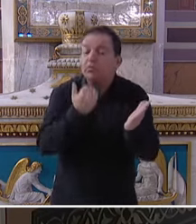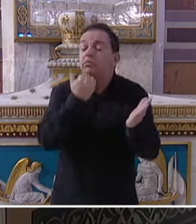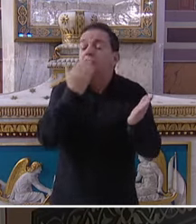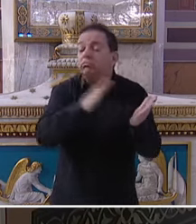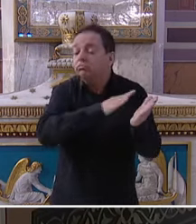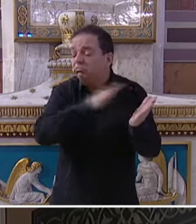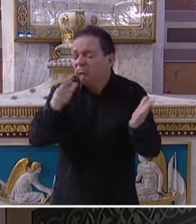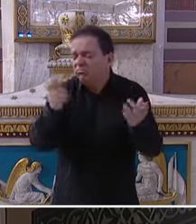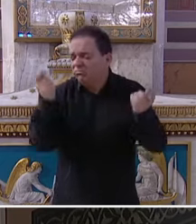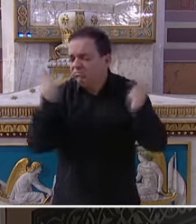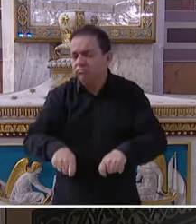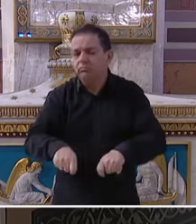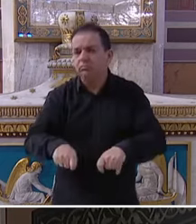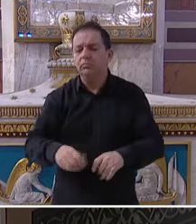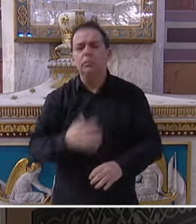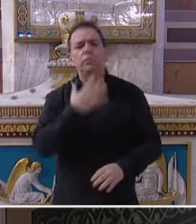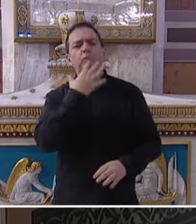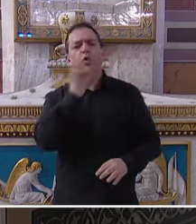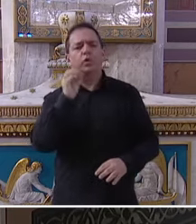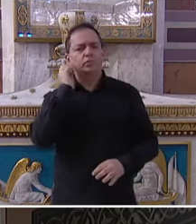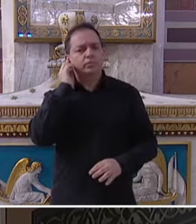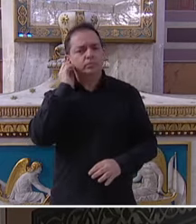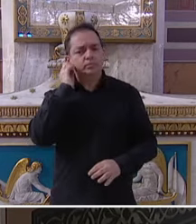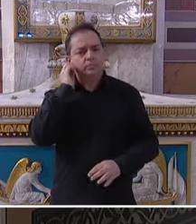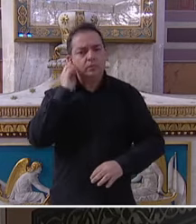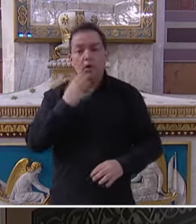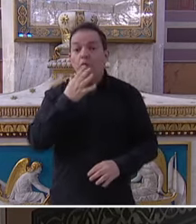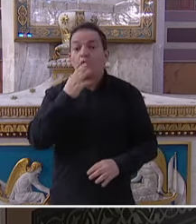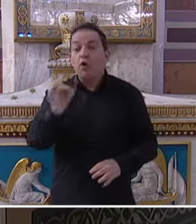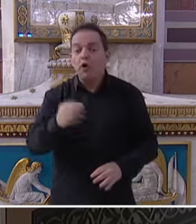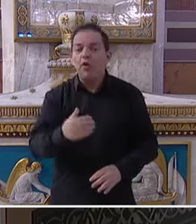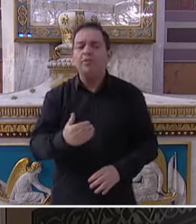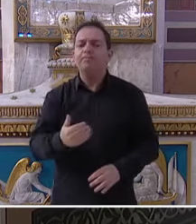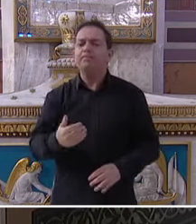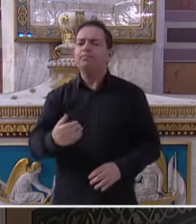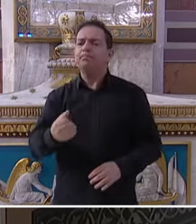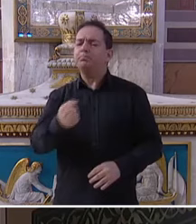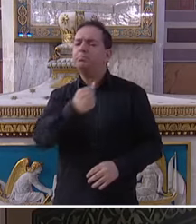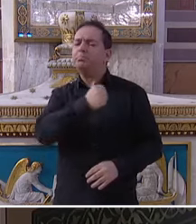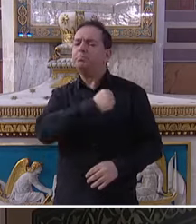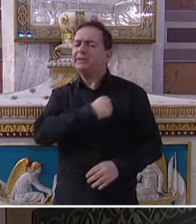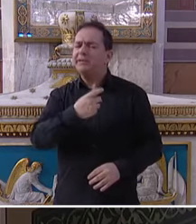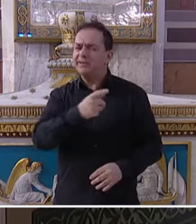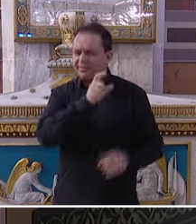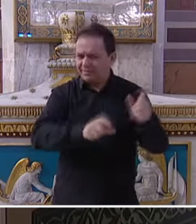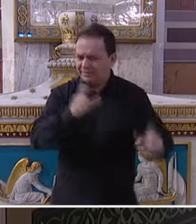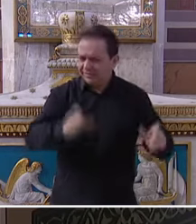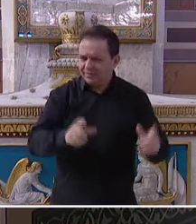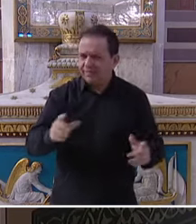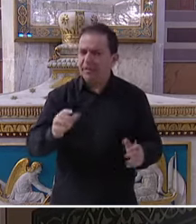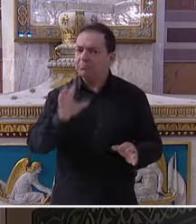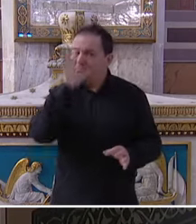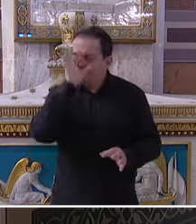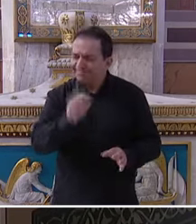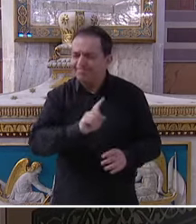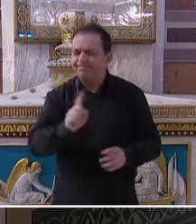Γιατί ενδεχομένως δεν είχαν την ορθή πίστη όσον αφορά στο